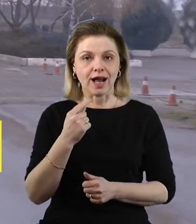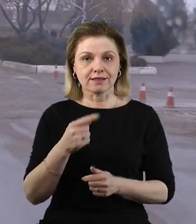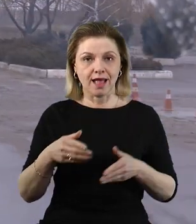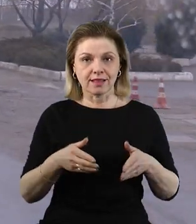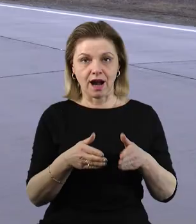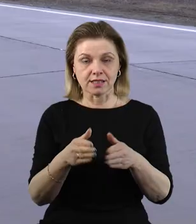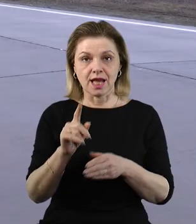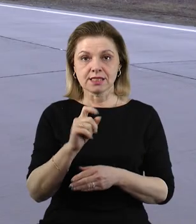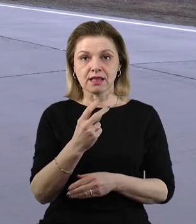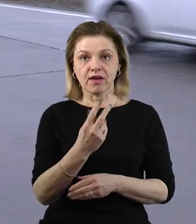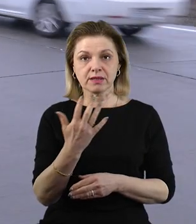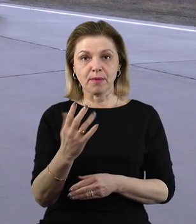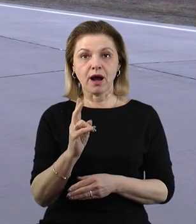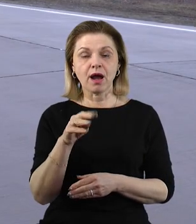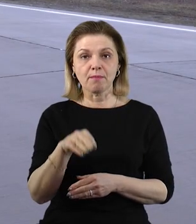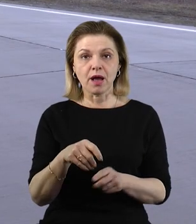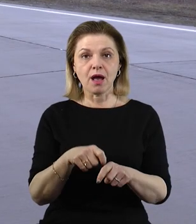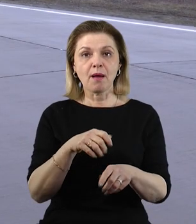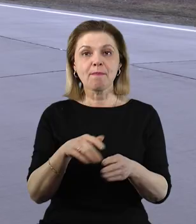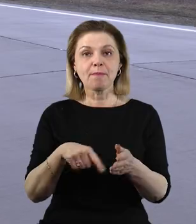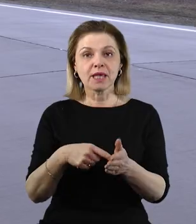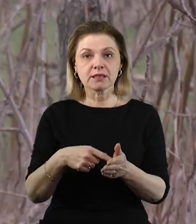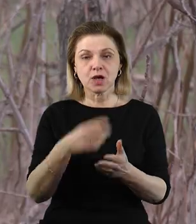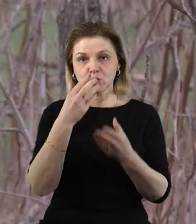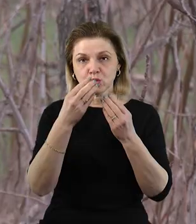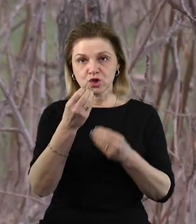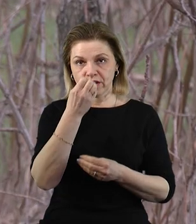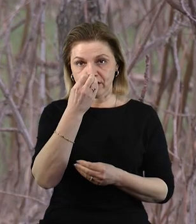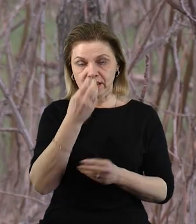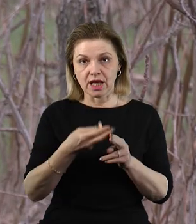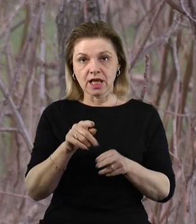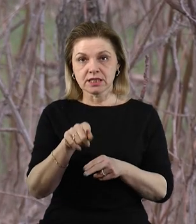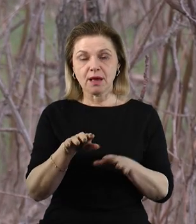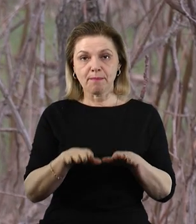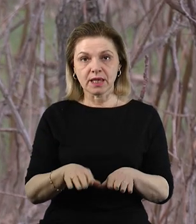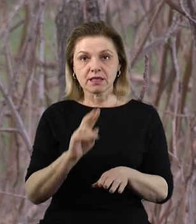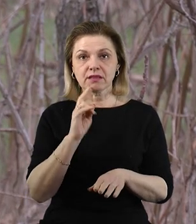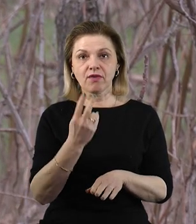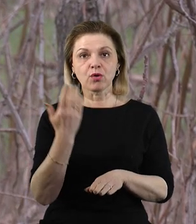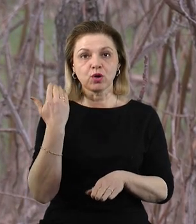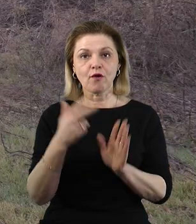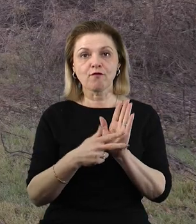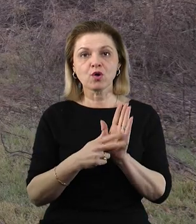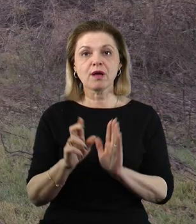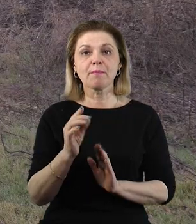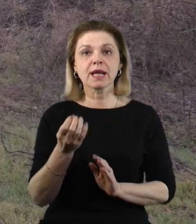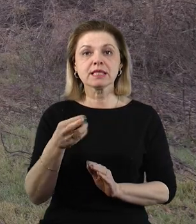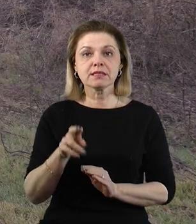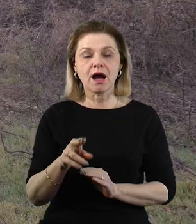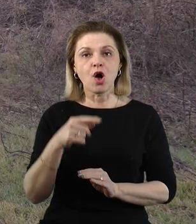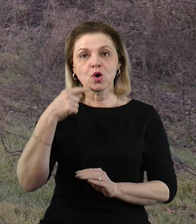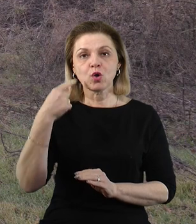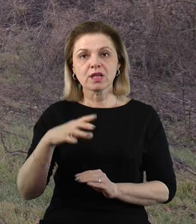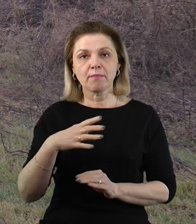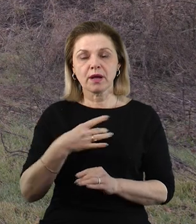траса за 25 км від міста на узбіччі штучні квіти на цьому місці майже два роки тому 8 березня російські військові